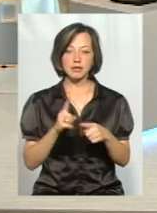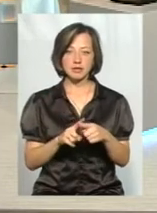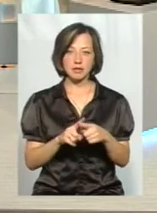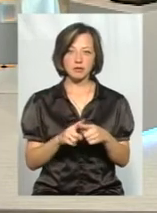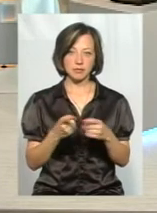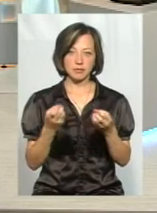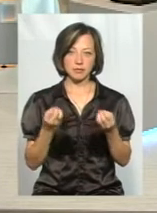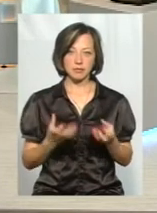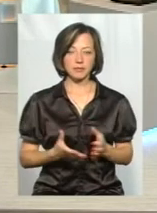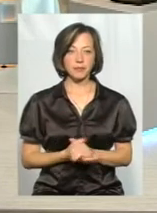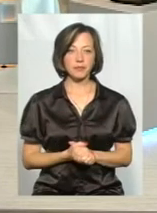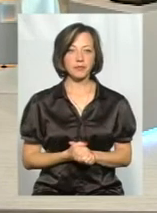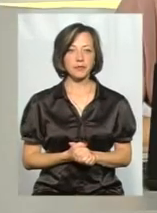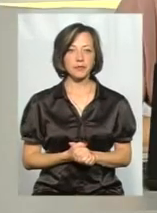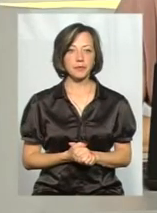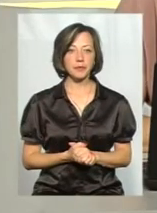основне. Пане Вікторе,